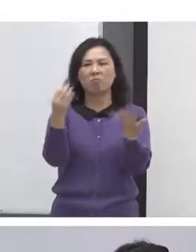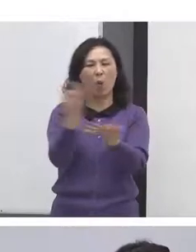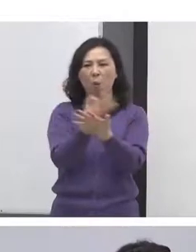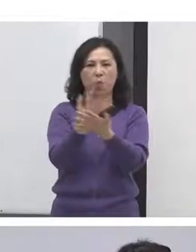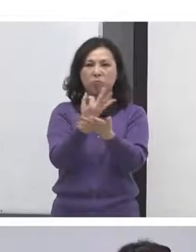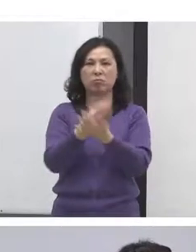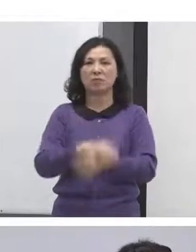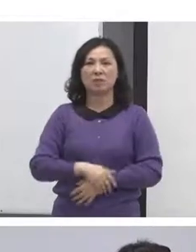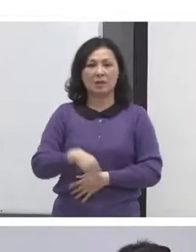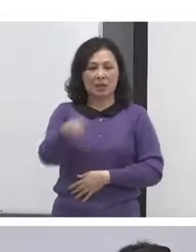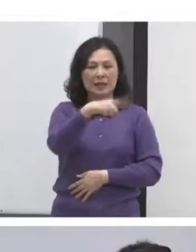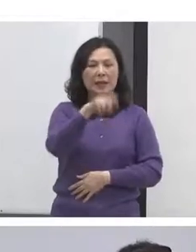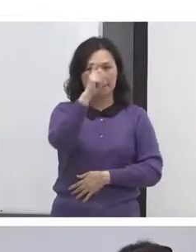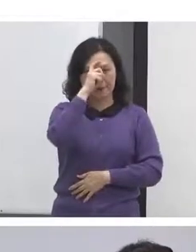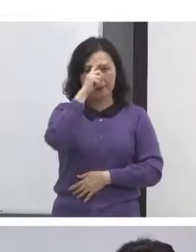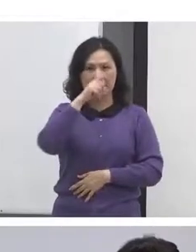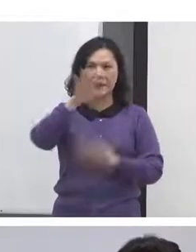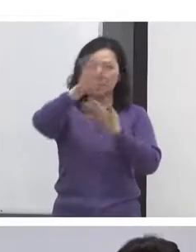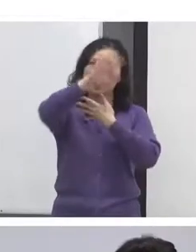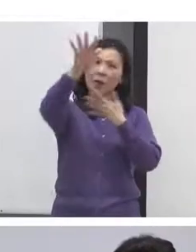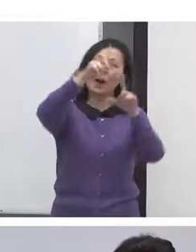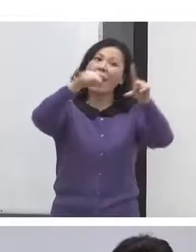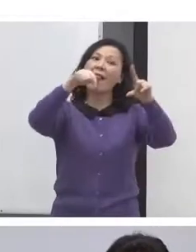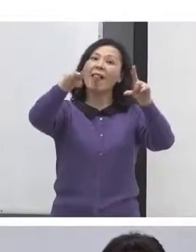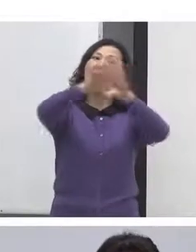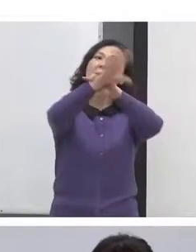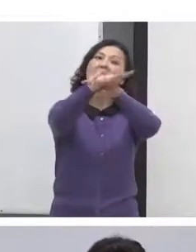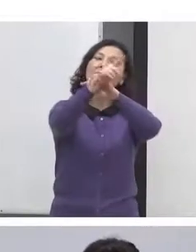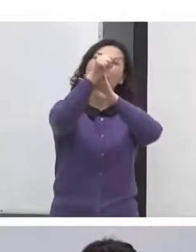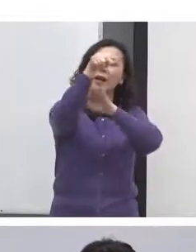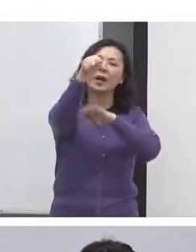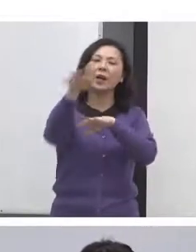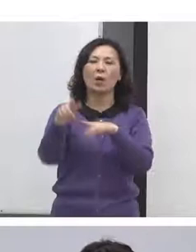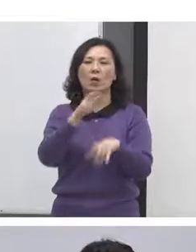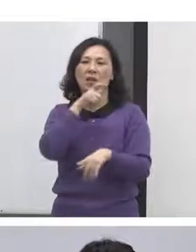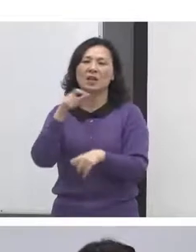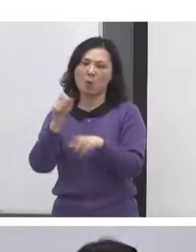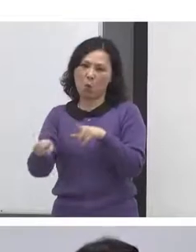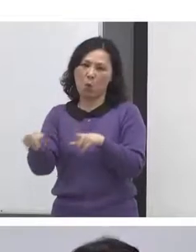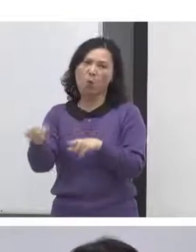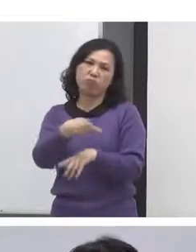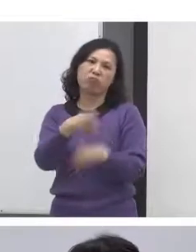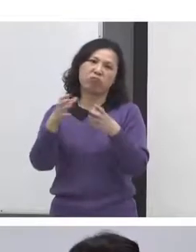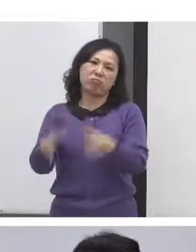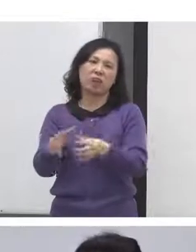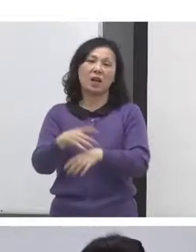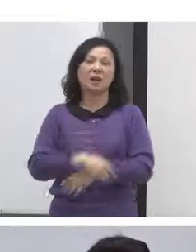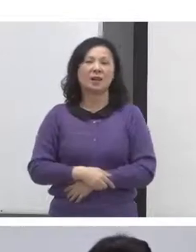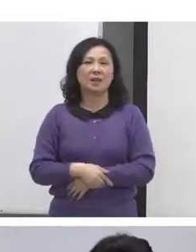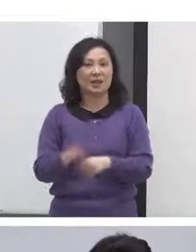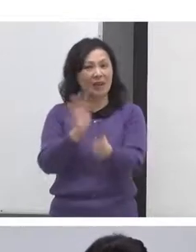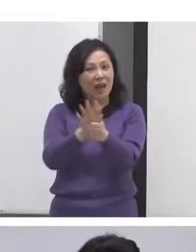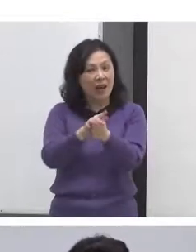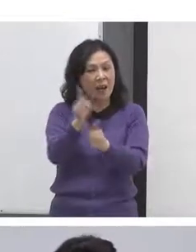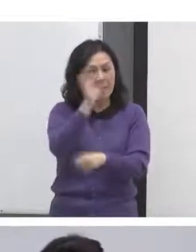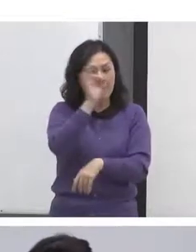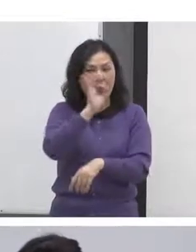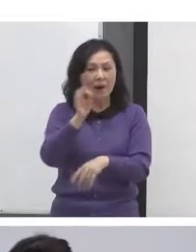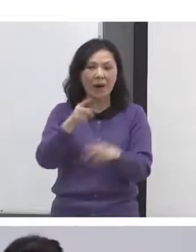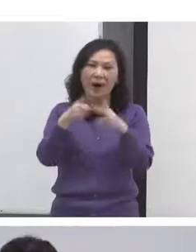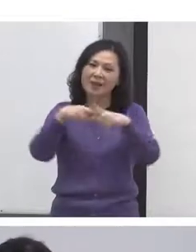去做太空的 mining 的一个公司。所以你如果去帮他们找小行星，你可